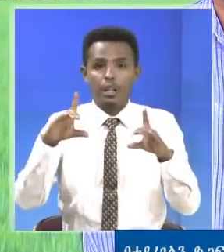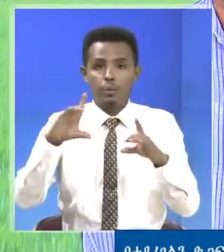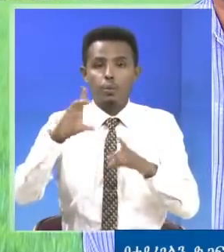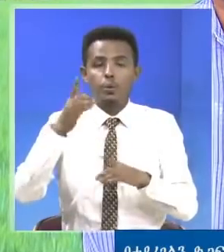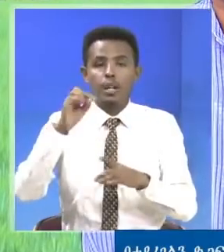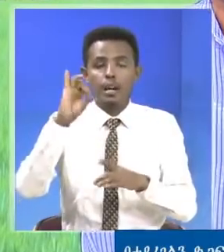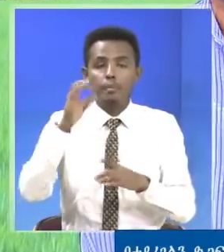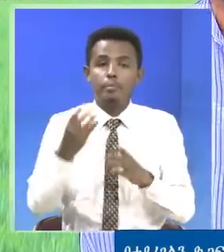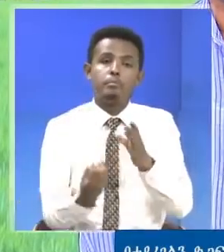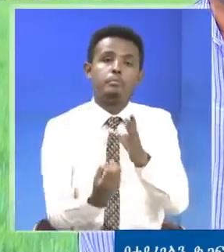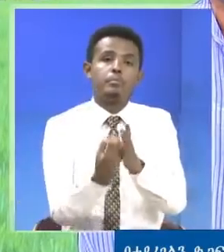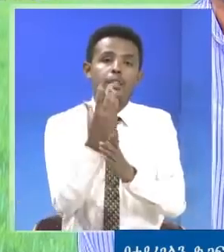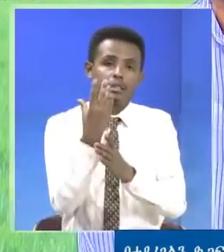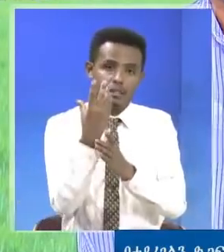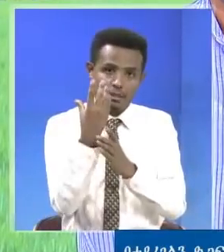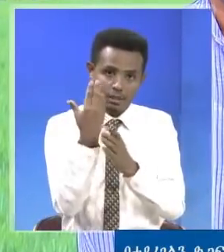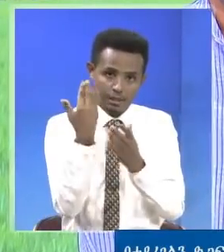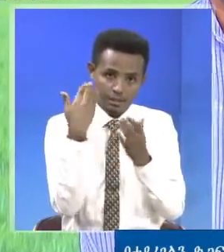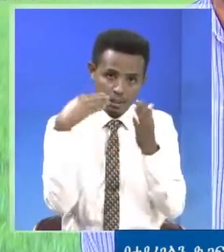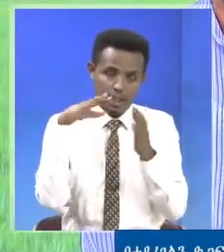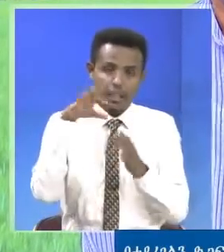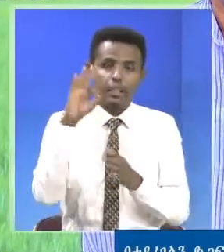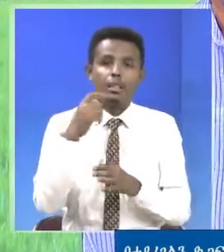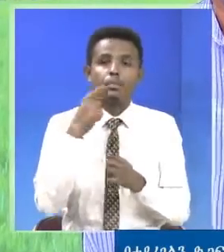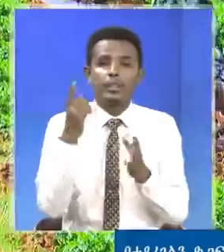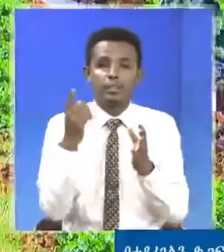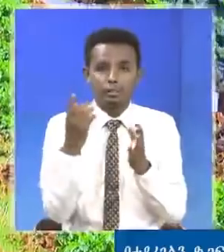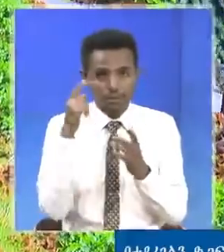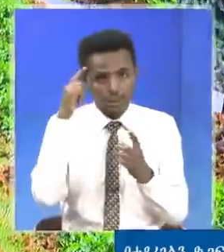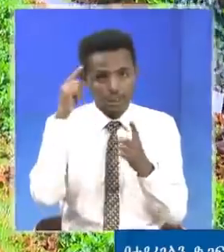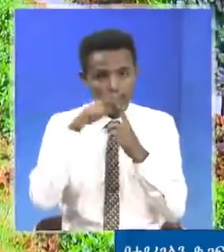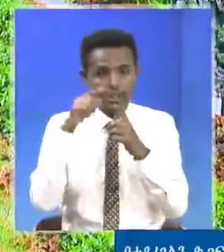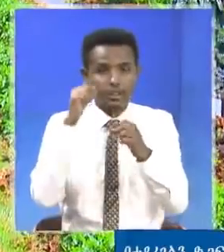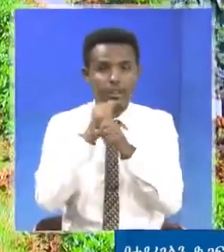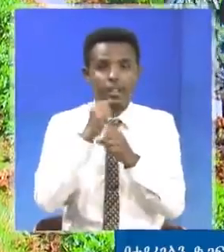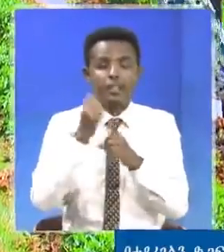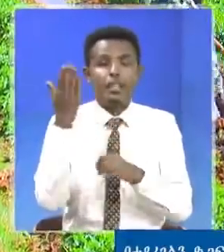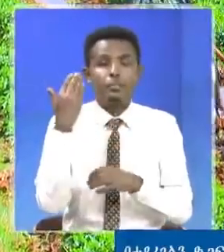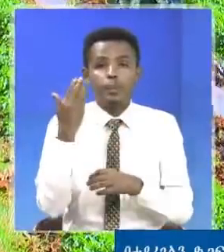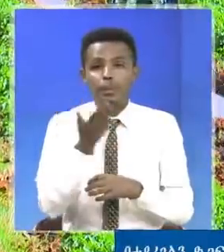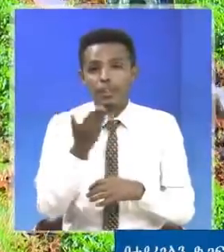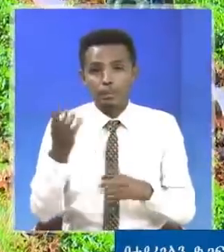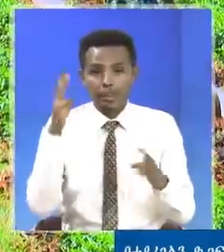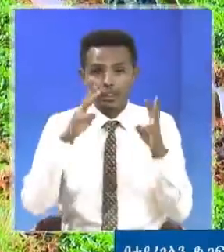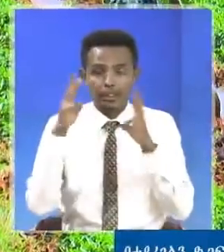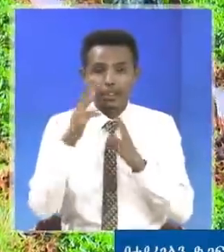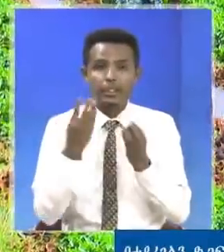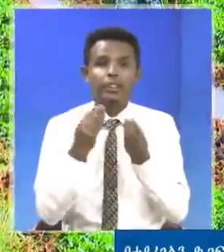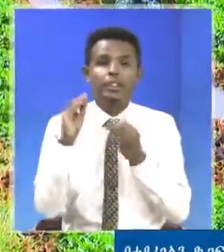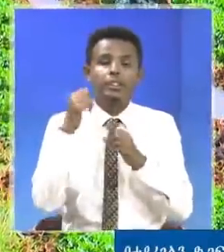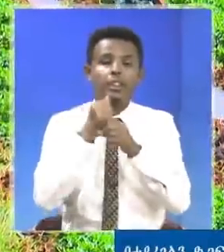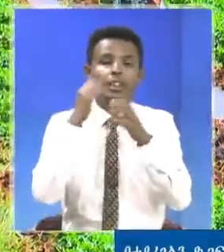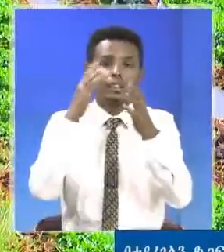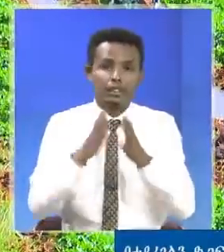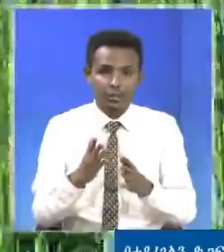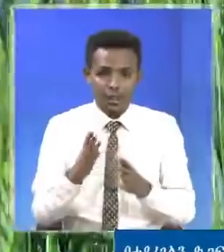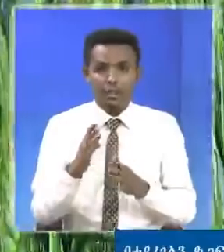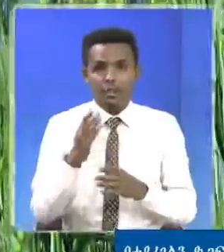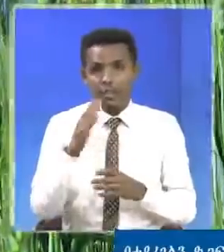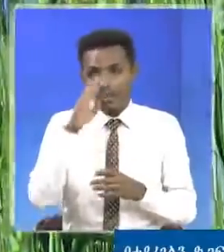እንሰበስባለን በሚል ነው እንግዲህ ታቀዶ ወደ ስራ እየተሰራ ያለው ማለት ነው። የነበረው የግብዓት ችግር በሻጭ ሰራተኞች አለመገኘት የተፈጠረ ነው።